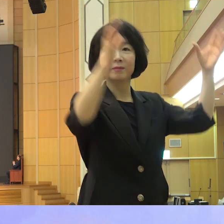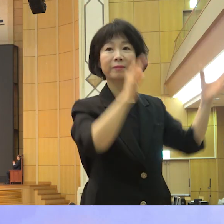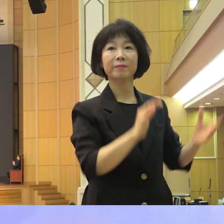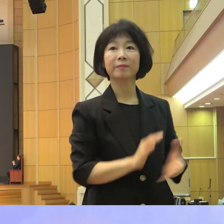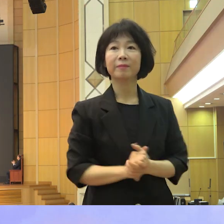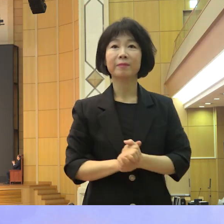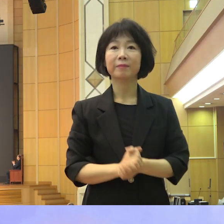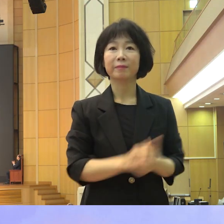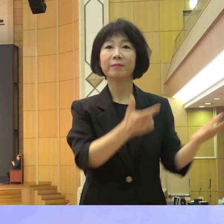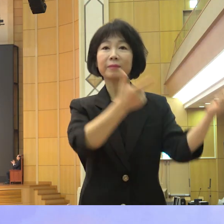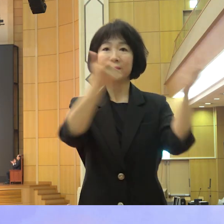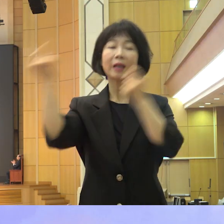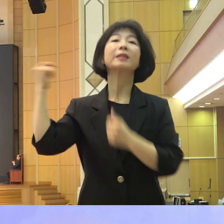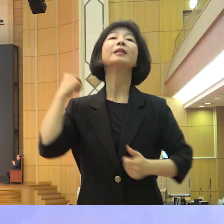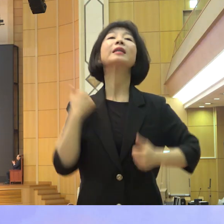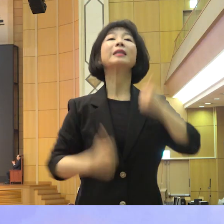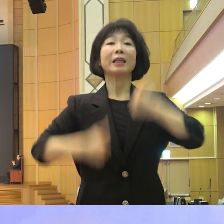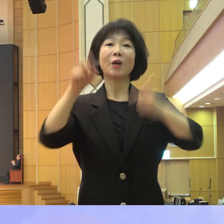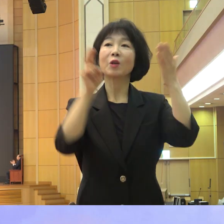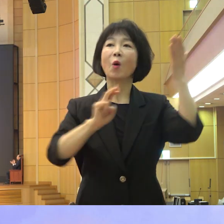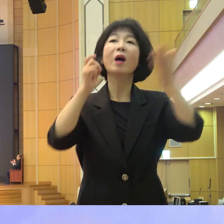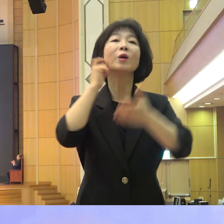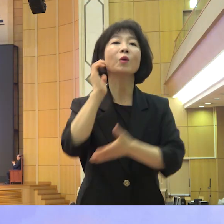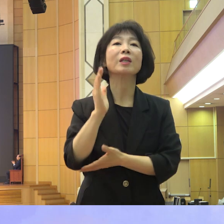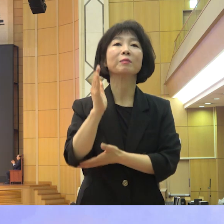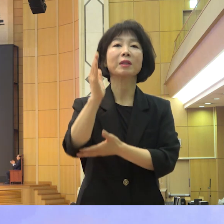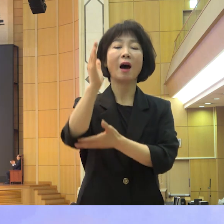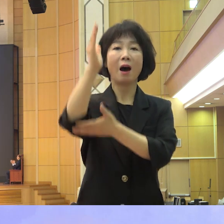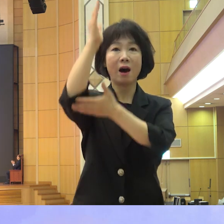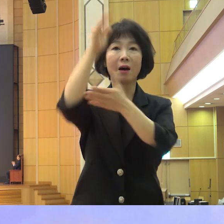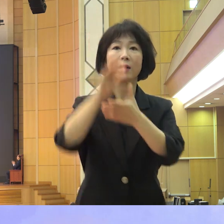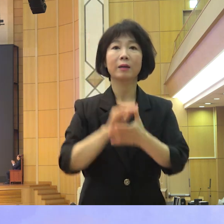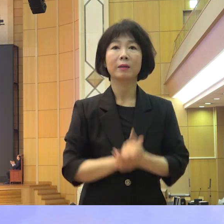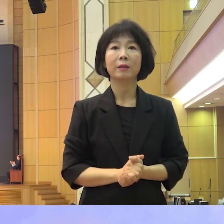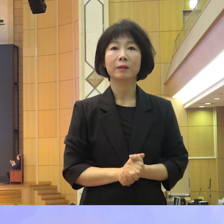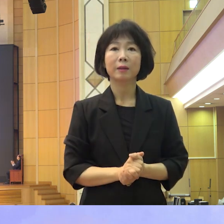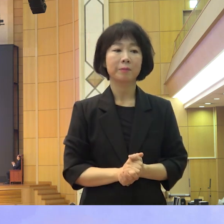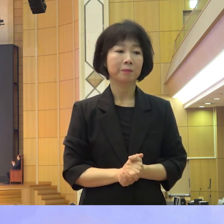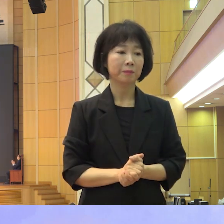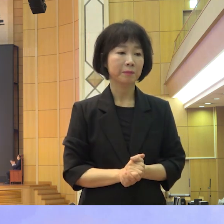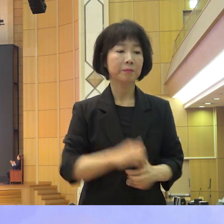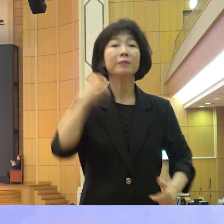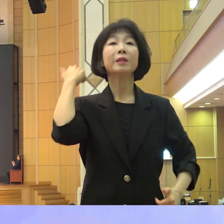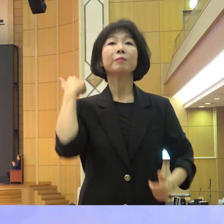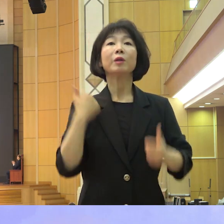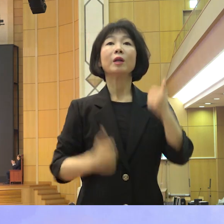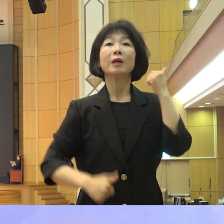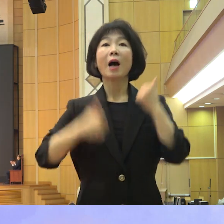함께 기쁨으로 찬양하시겠습니다. 기쁨